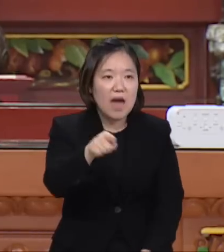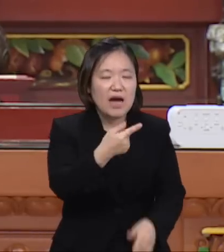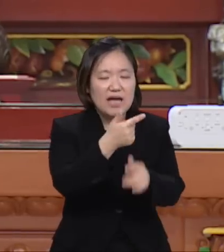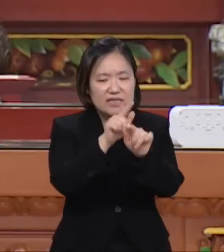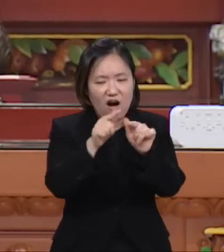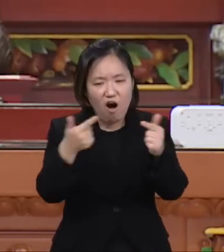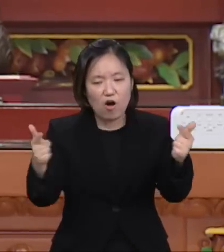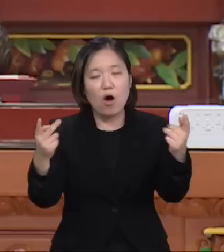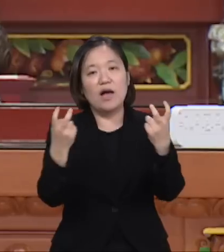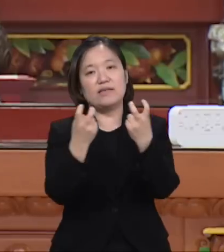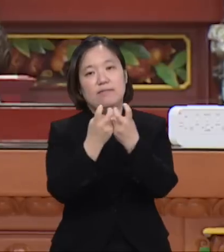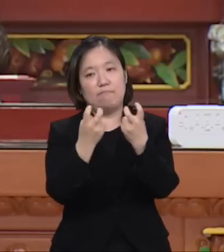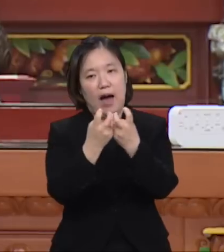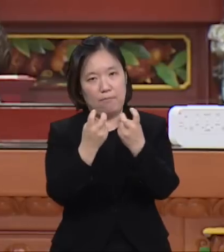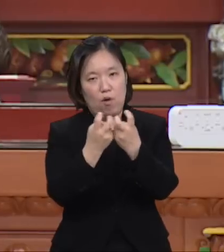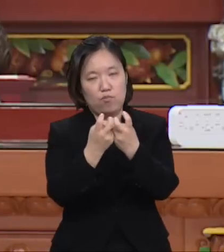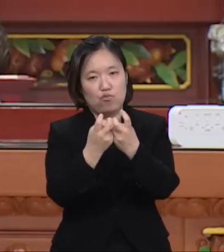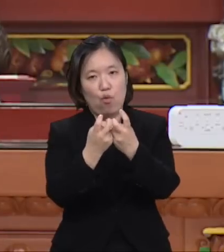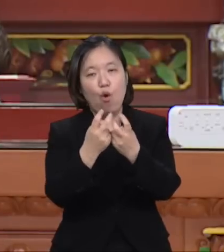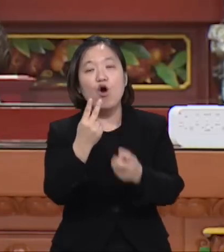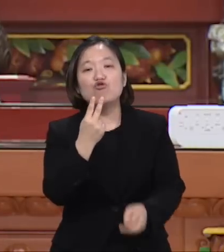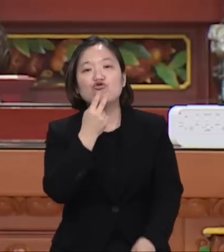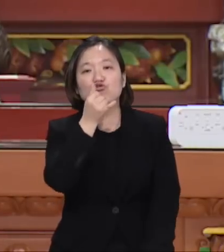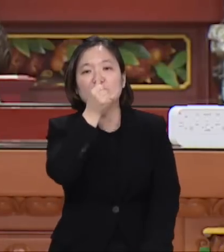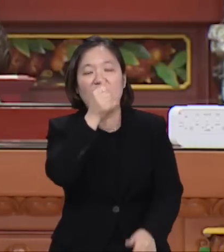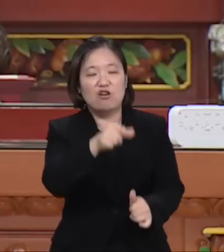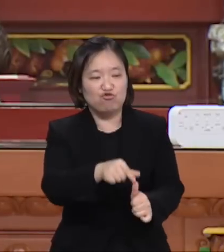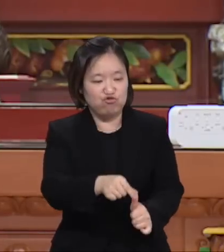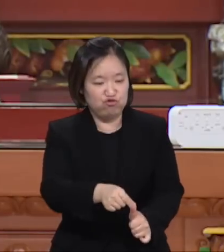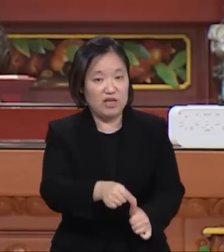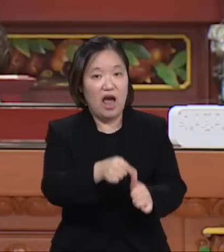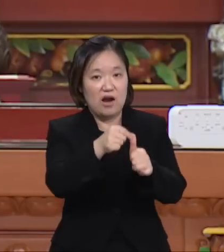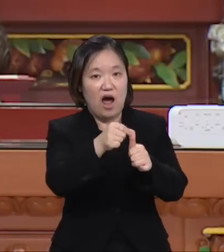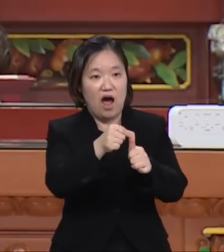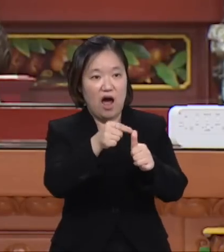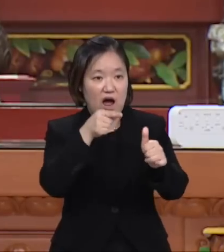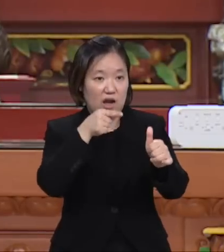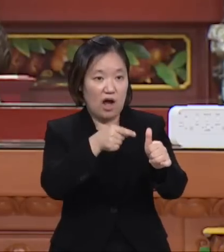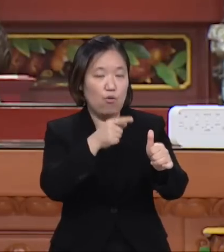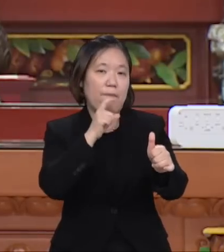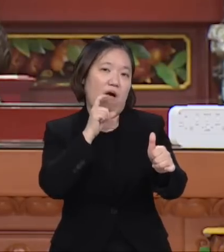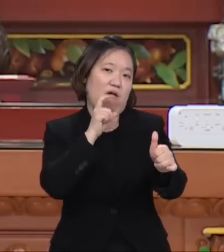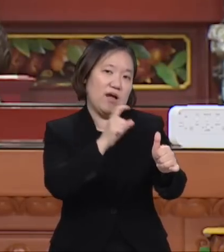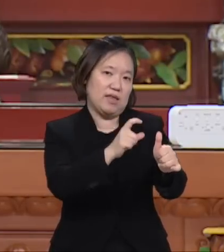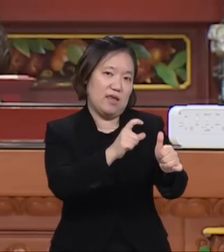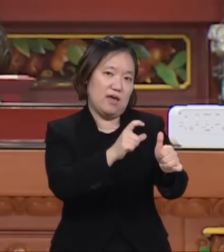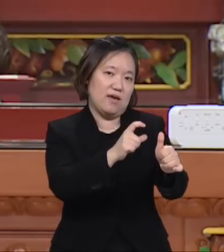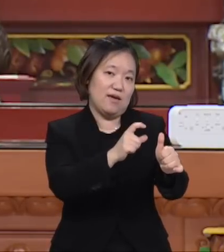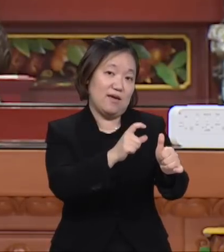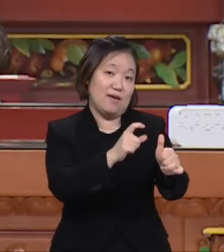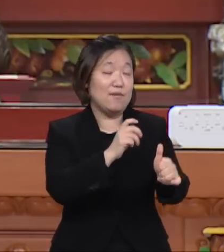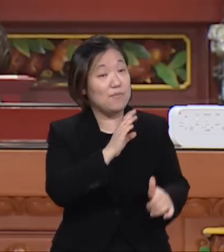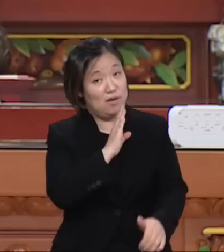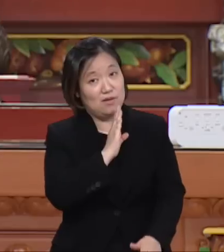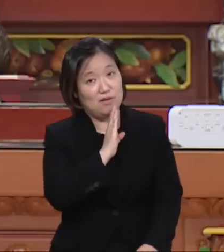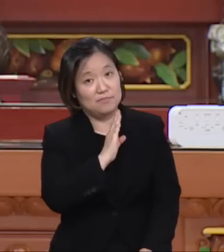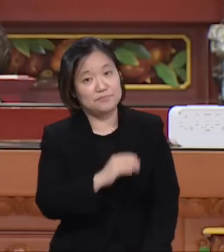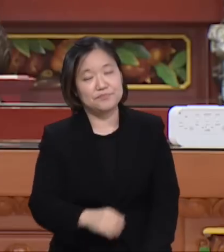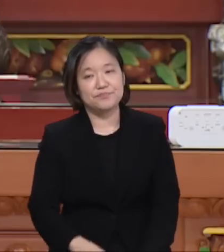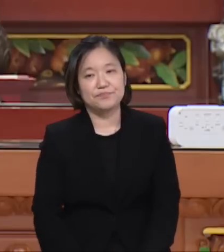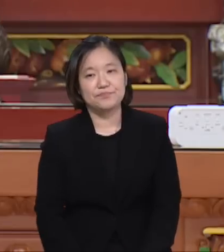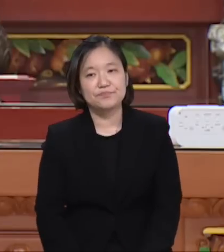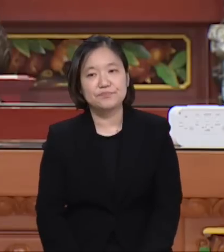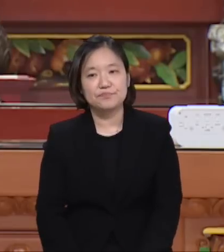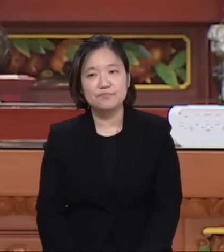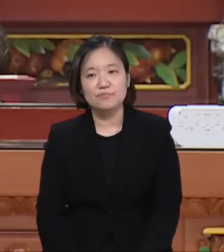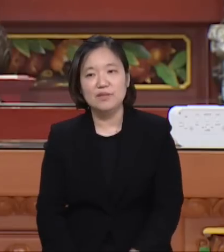100가지 수많은 여러 가지 방법으로 누구를 구제하라 중생을 구제하라 하고